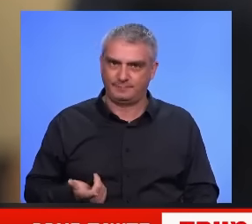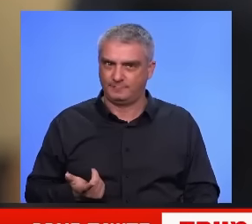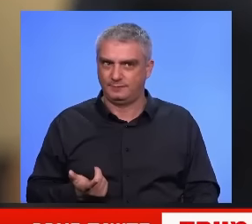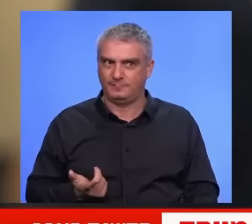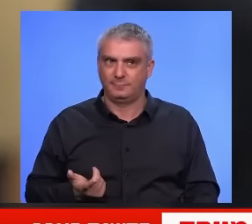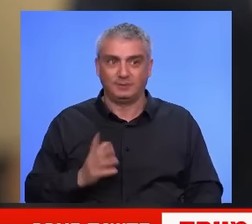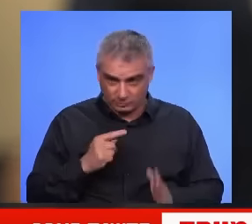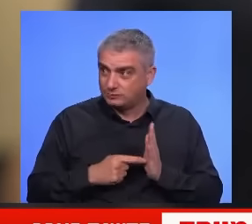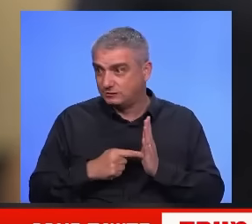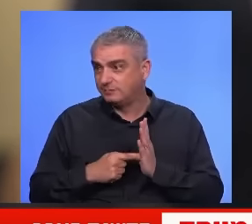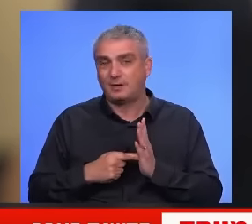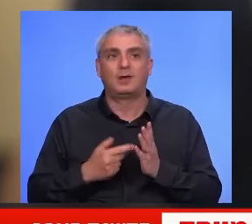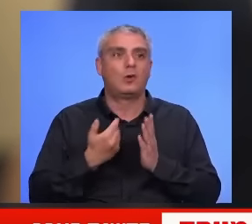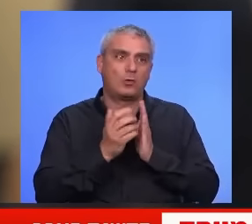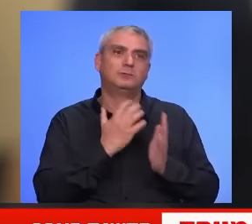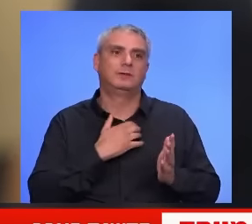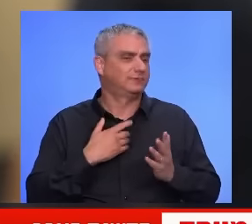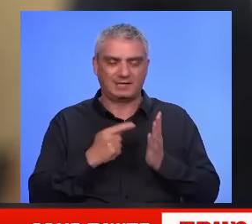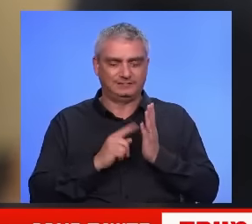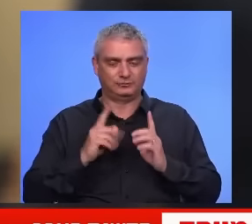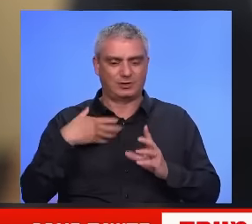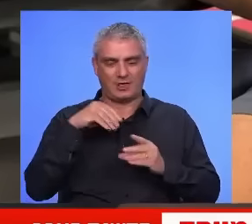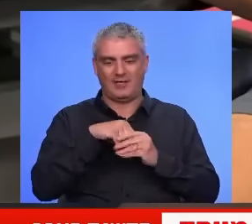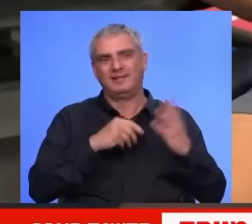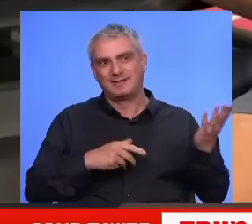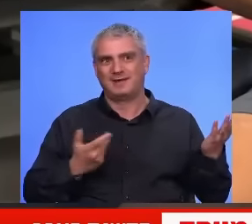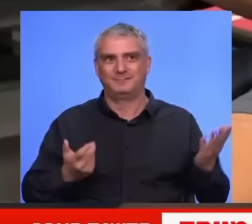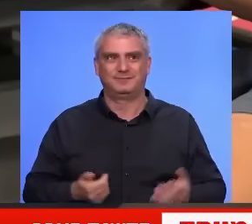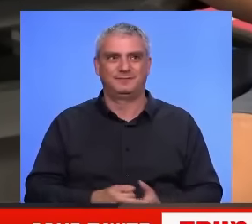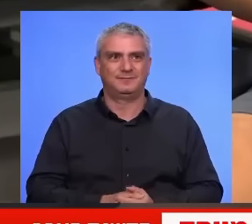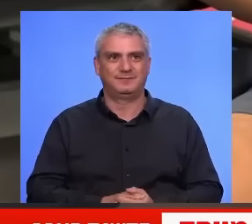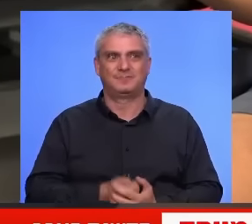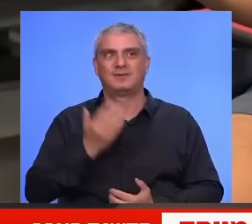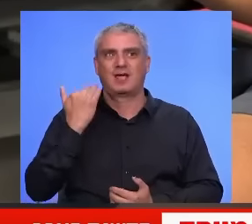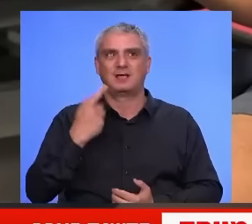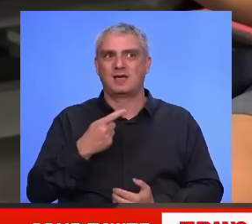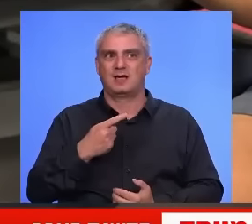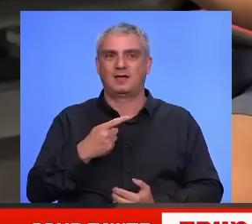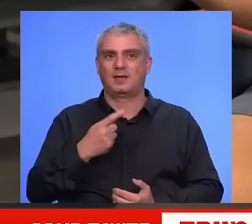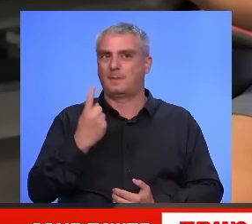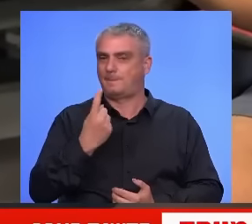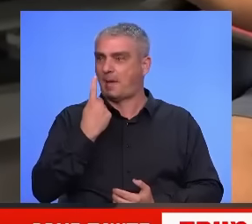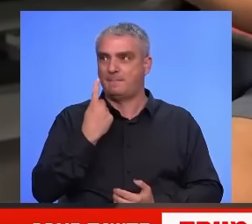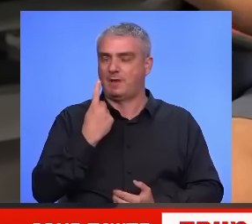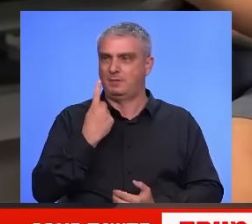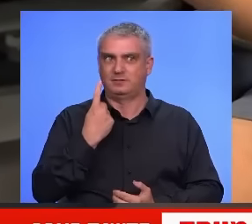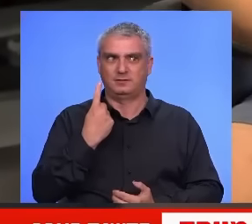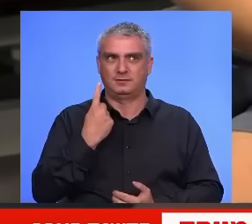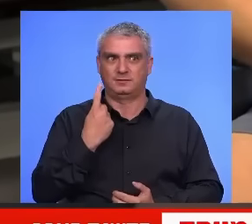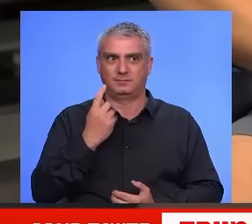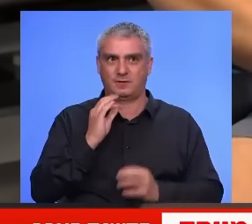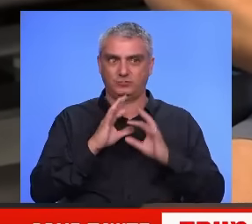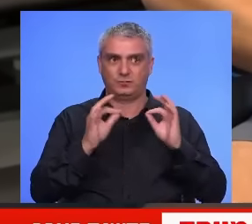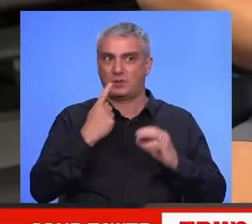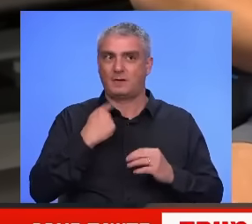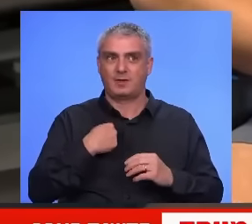יש סיבה. חוץ מהפציעה, אין סיבה שאני... חוץ מזה אין סיבה. היה פעם אחת, ממש בהתחלה, שהוא אמר